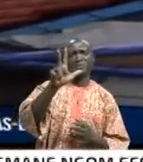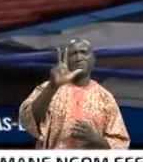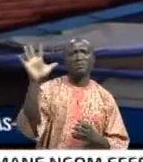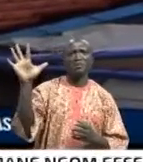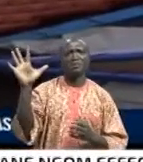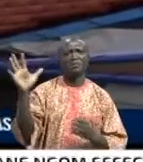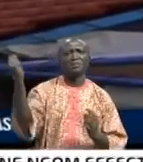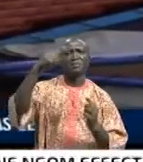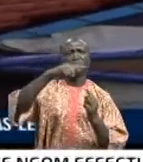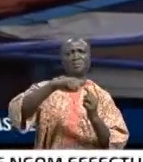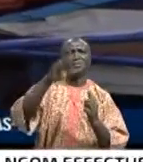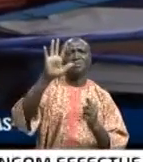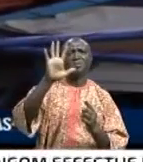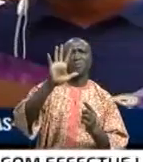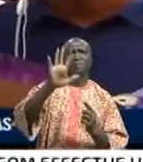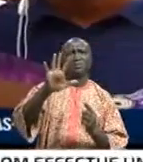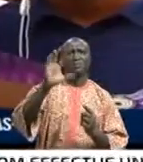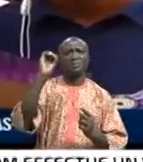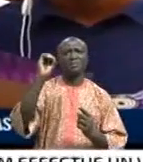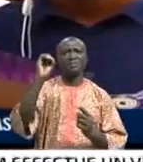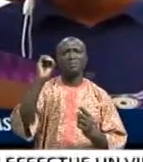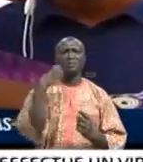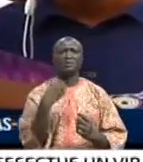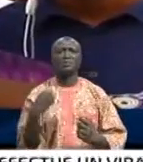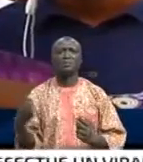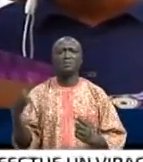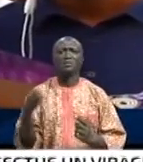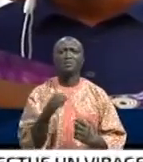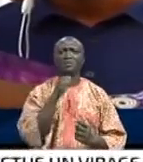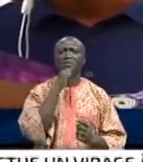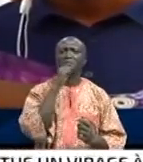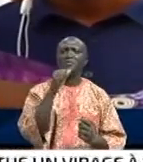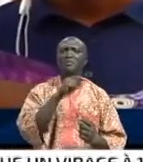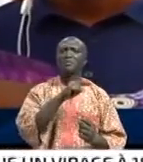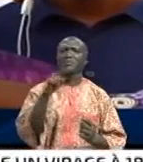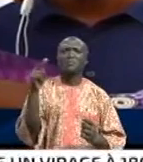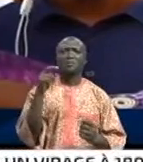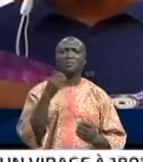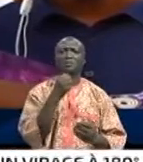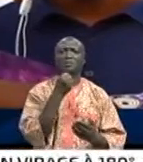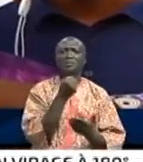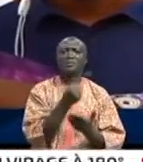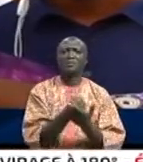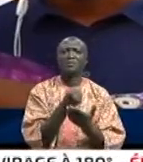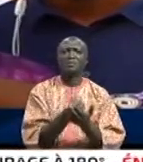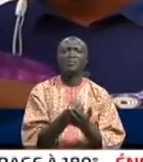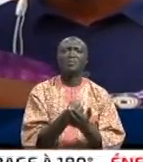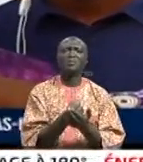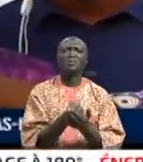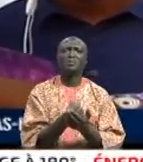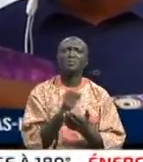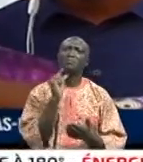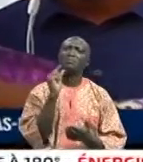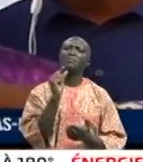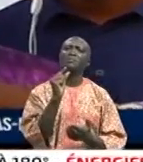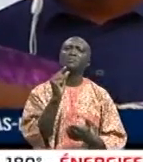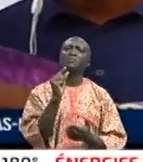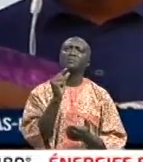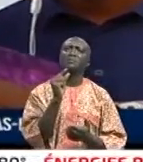éléments ce qui veut dire que c'est pas une somme qui est petite c'est une grande somme pour dire tout simplement que